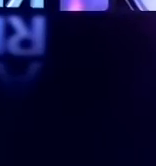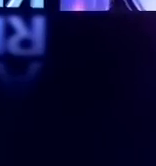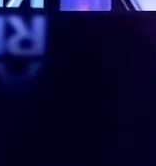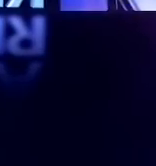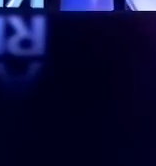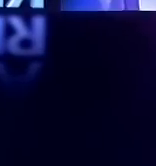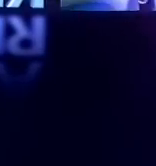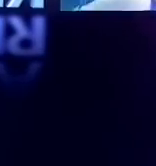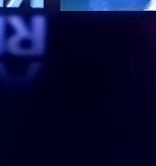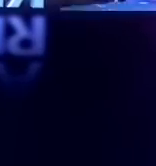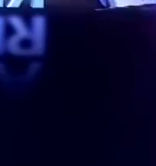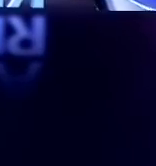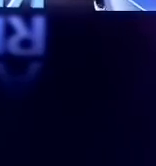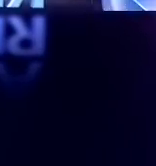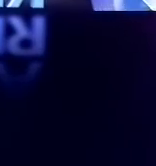Музика